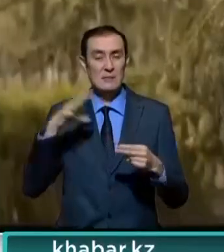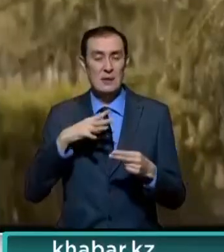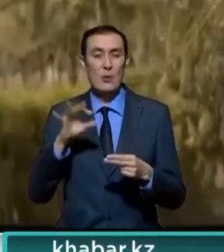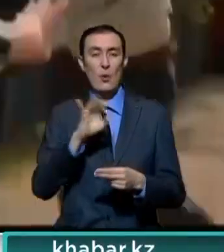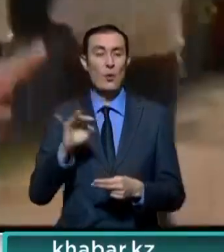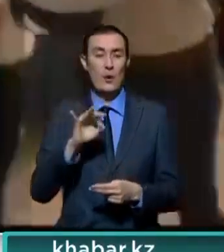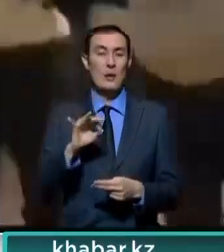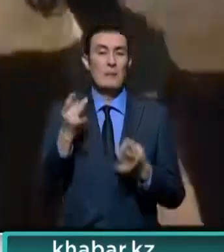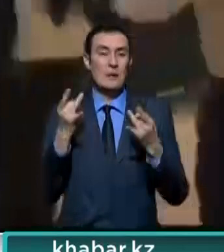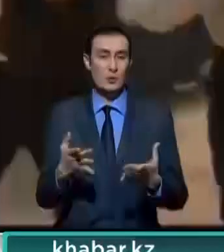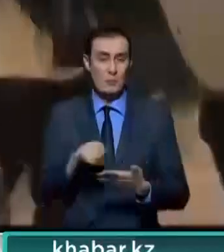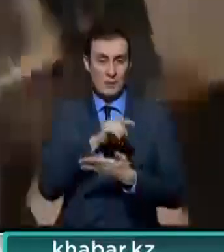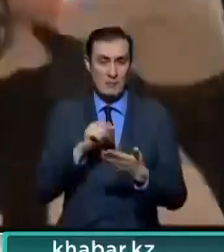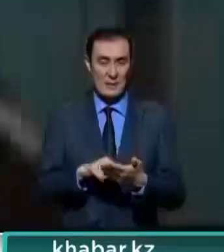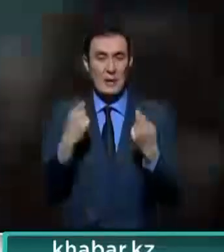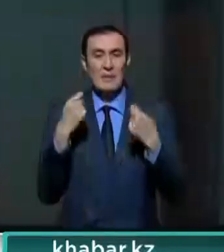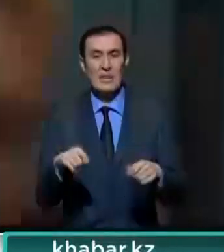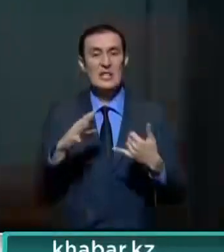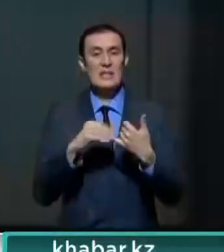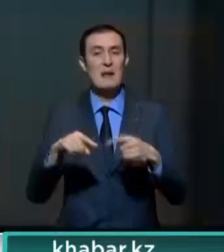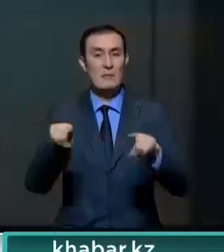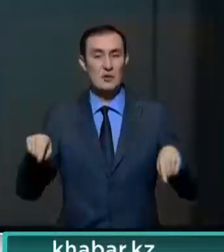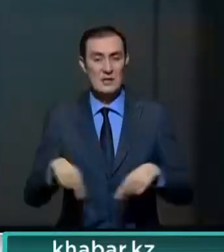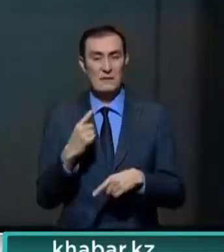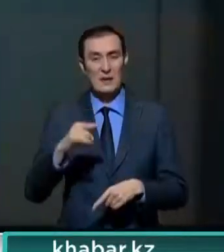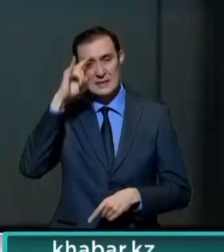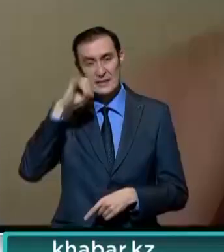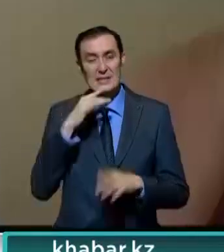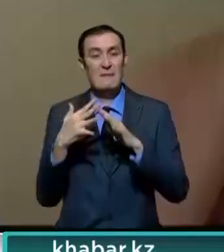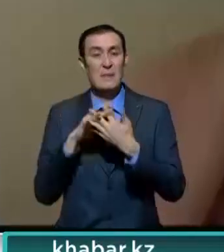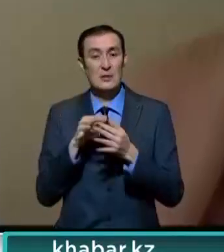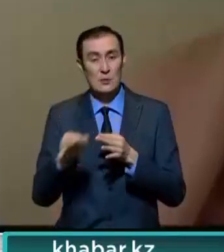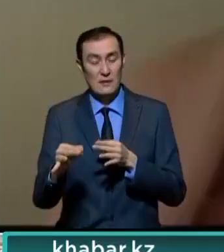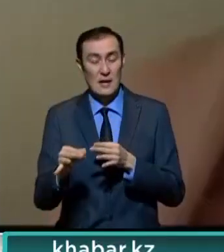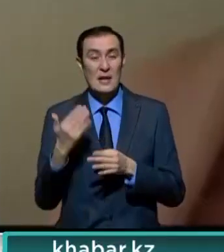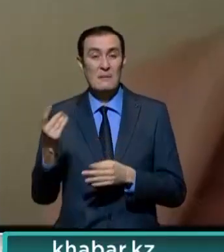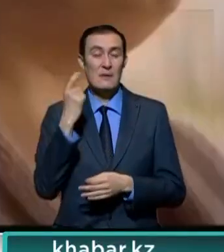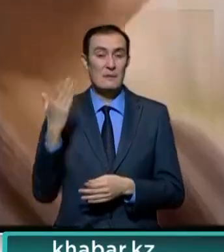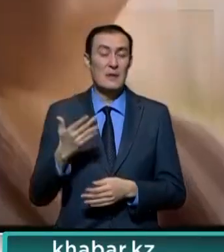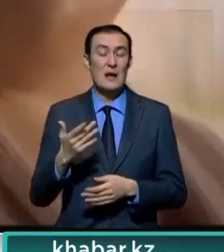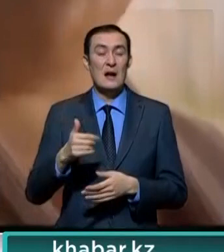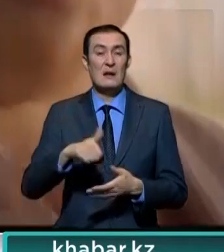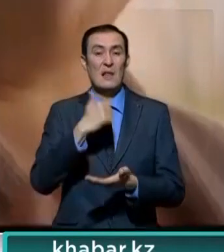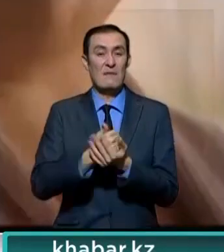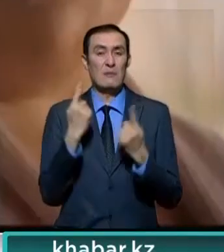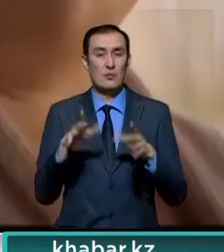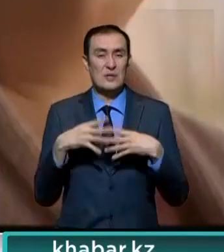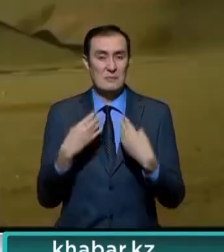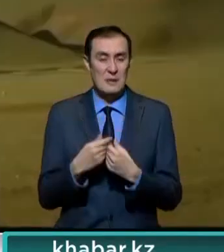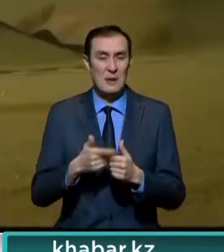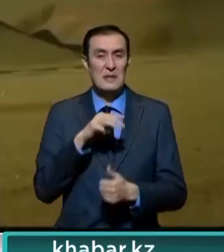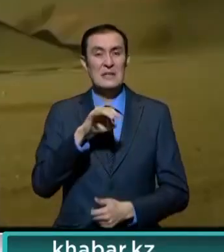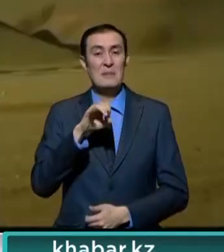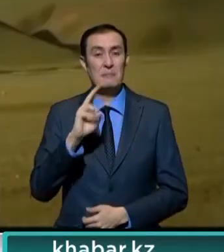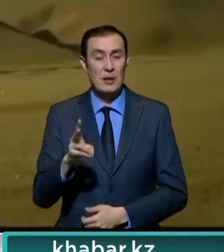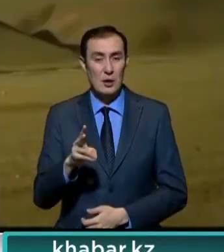вокруг, казалось бы, банальной проблемы – продажи земельного участка в одном из казахстанских поселков. При жизни им владел глава большой дружной семьи по имени